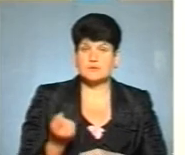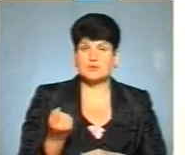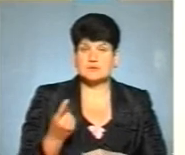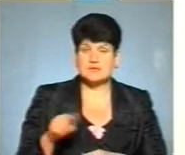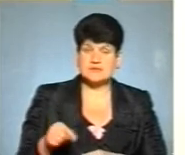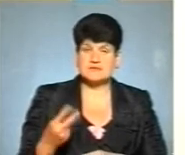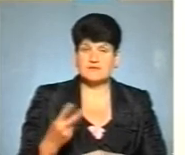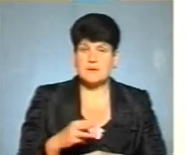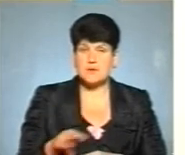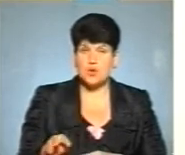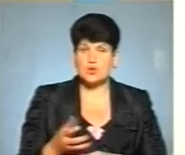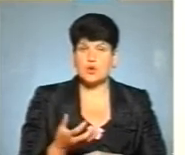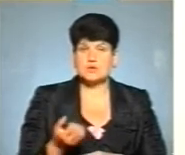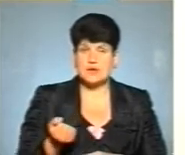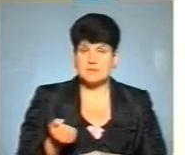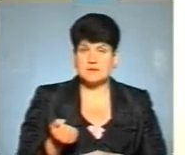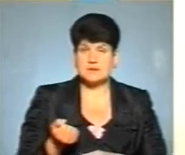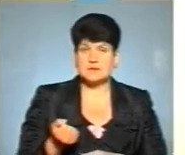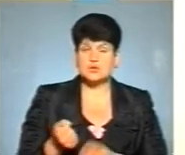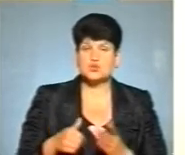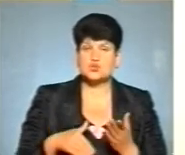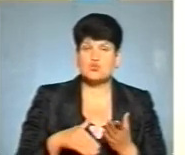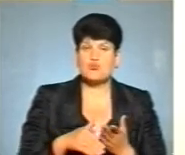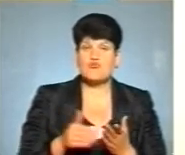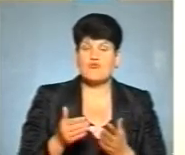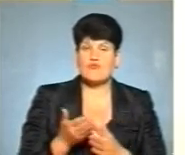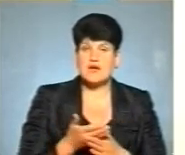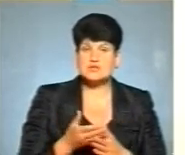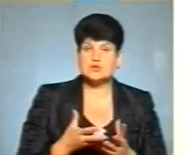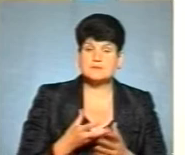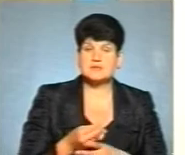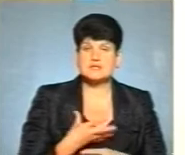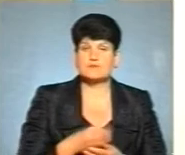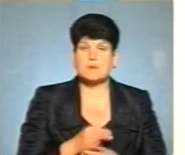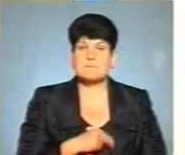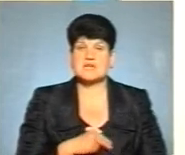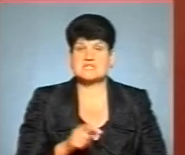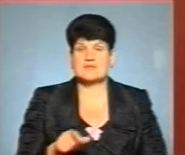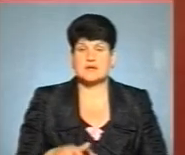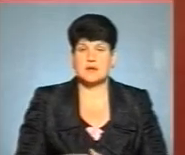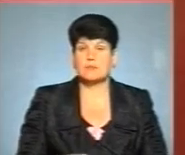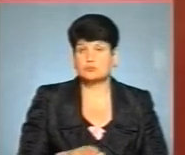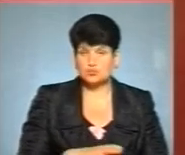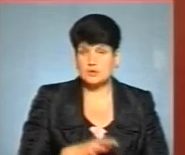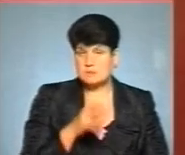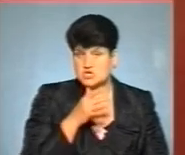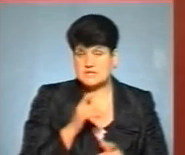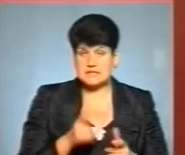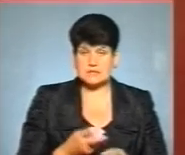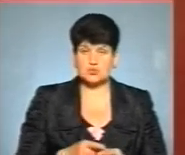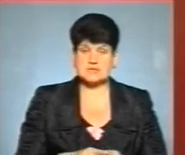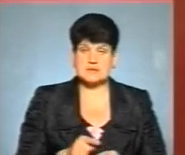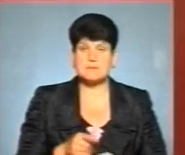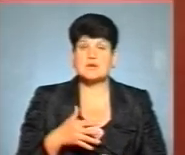11,2 мільйони, отримували субвенції для того, щоб заплатити своїм працівникам. Тобто було під час карантину це.